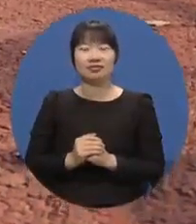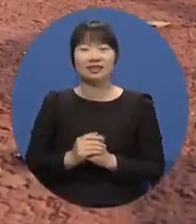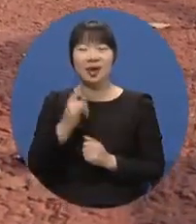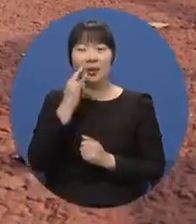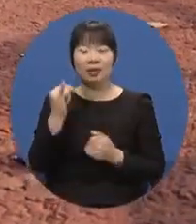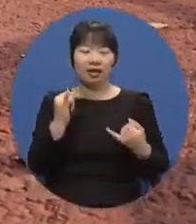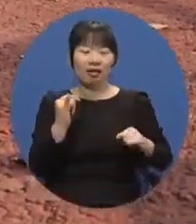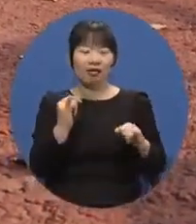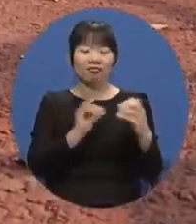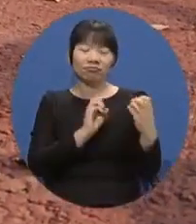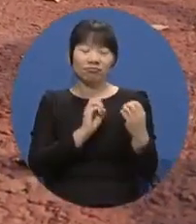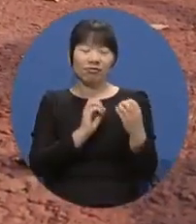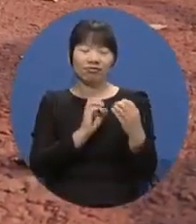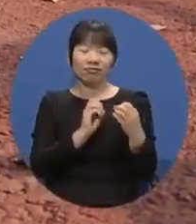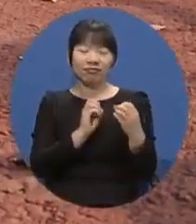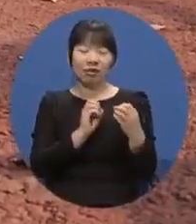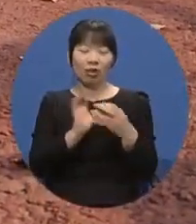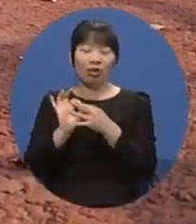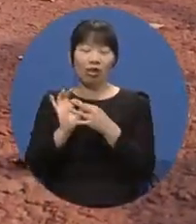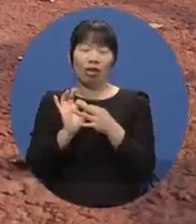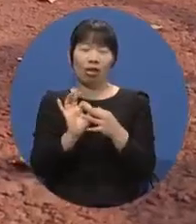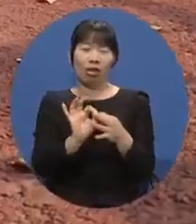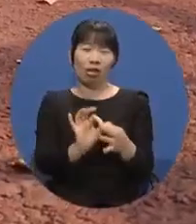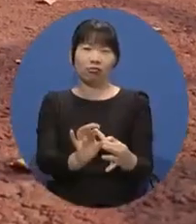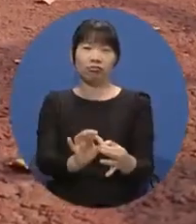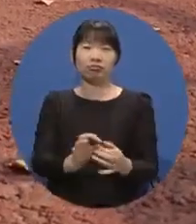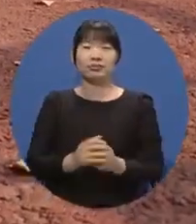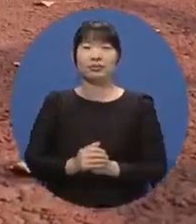모녀간 제잘제잘 대화가 끊이질 않습니다.